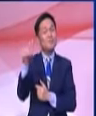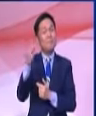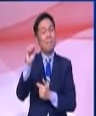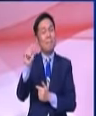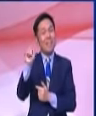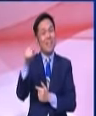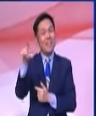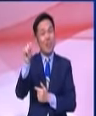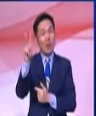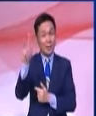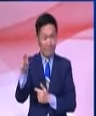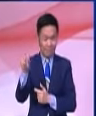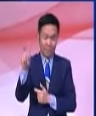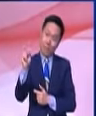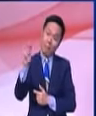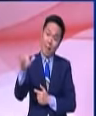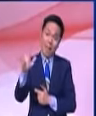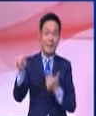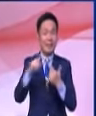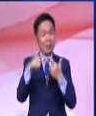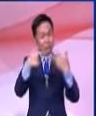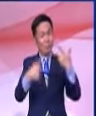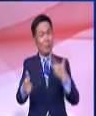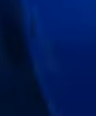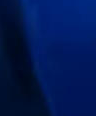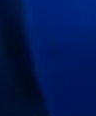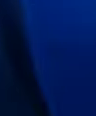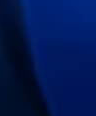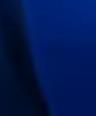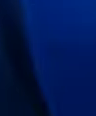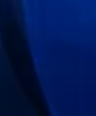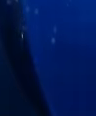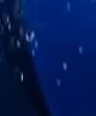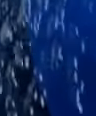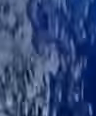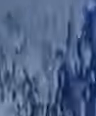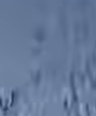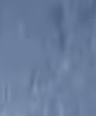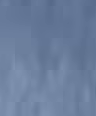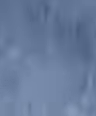media sosial kami. Saya Abdul Aizad. Assalamualaikum.